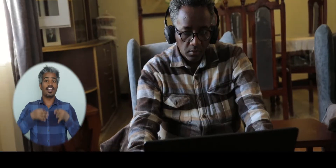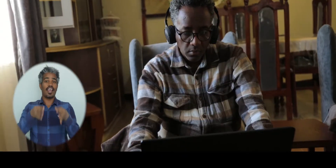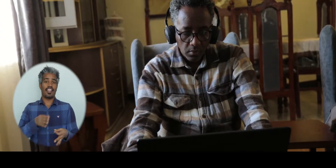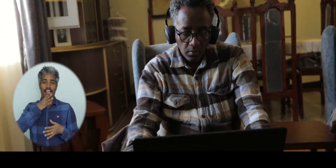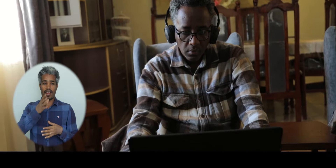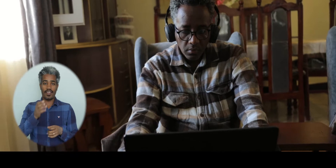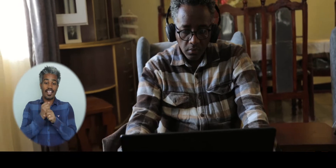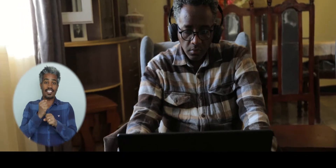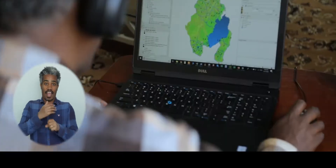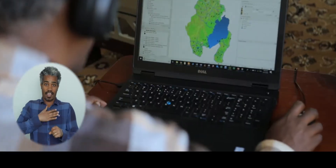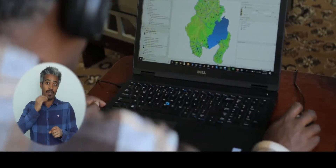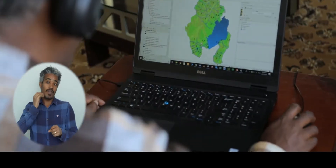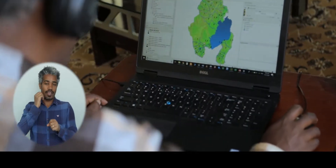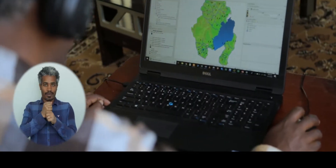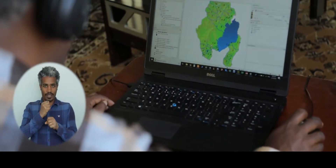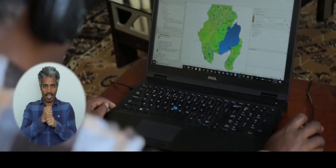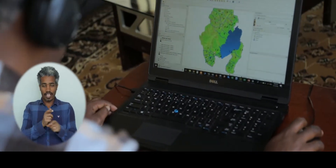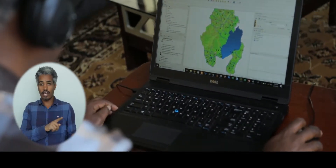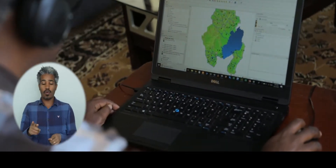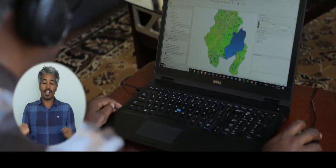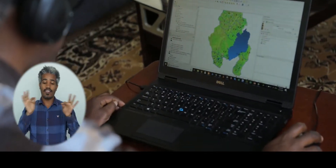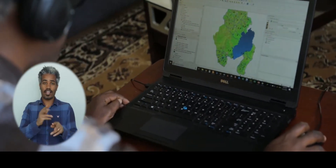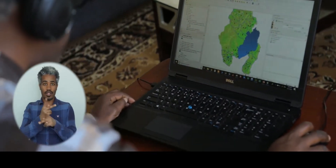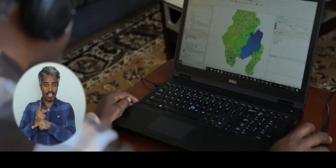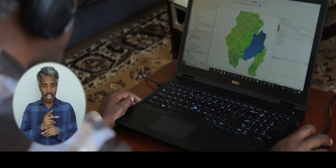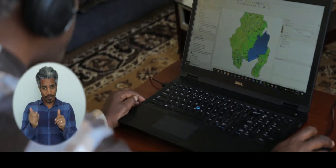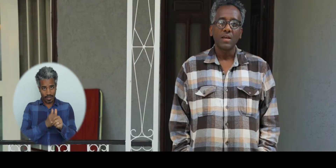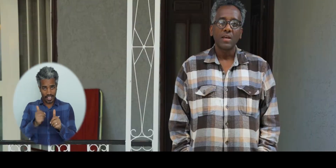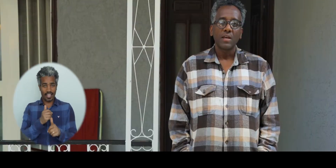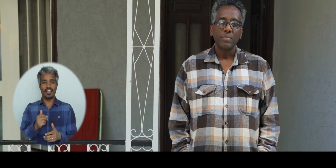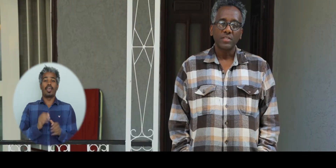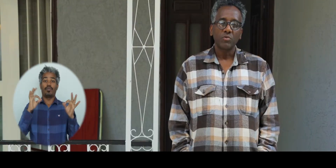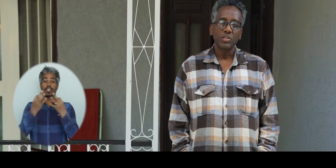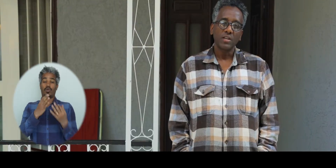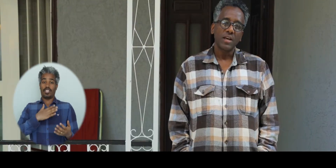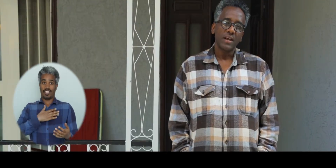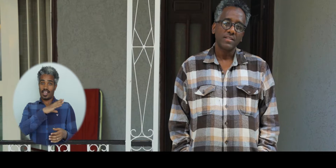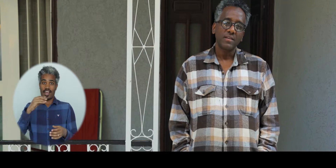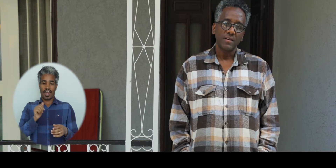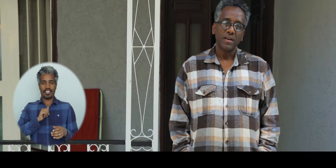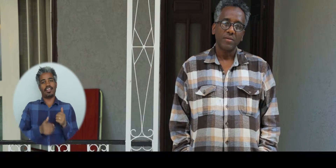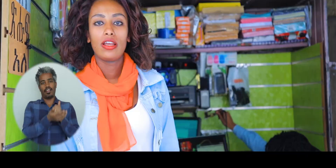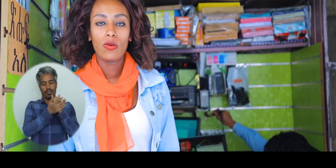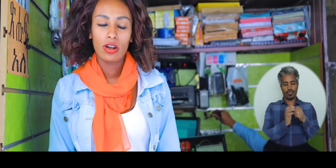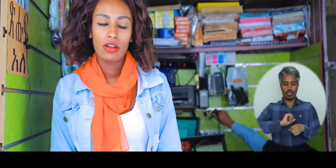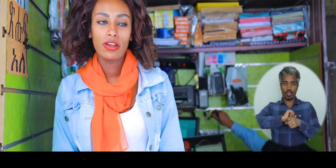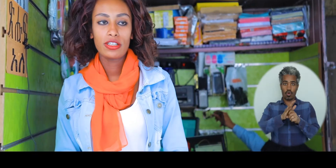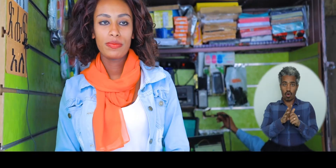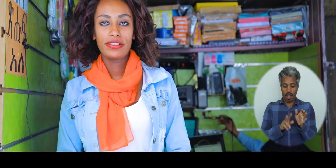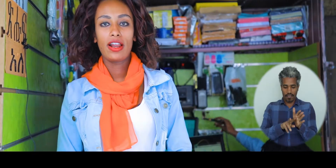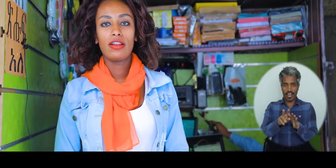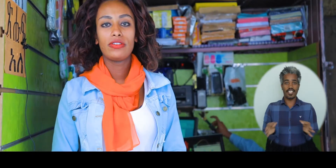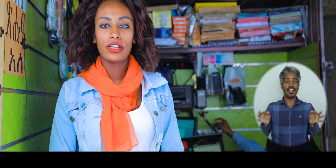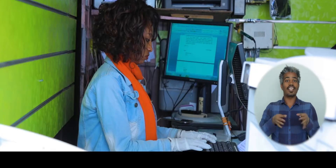መተላለፍ እንዳይኖር ስራዬን በቤቴ በማድረግ እንዲሁም ተገቢውን ጥንቃቄ በመከተል ቤተሰቦቼንና ራሴን እረዳለሁ። የኮሮና